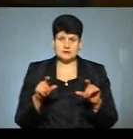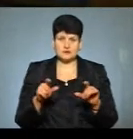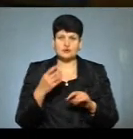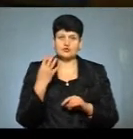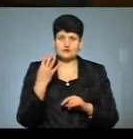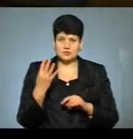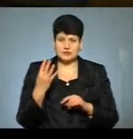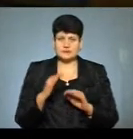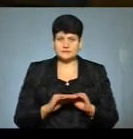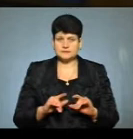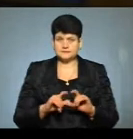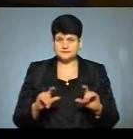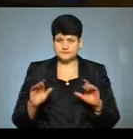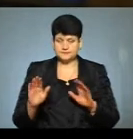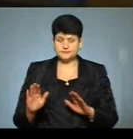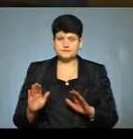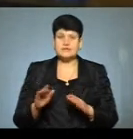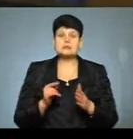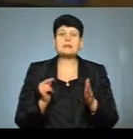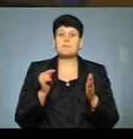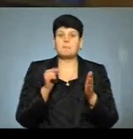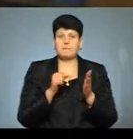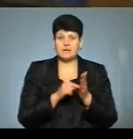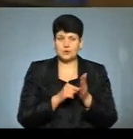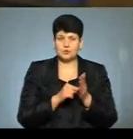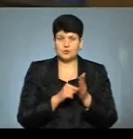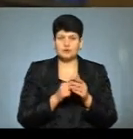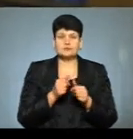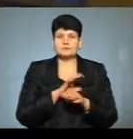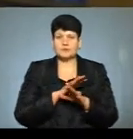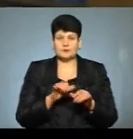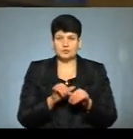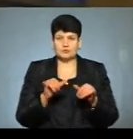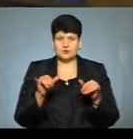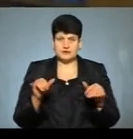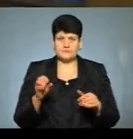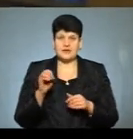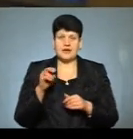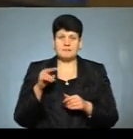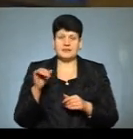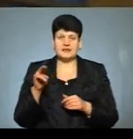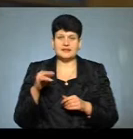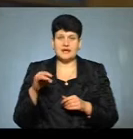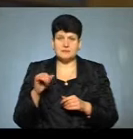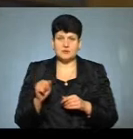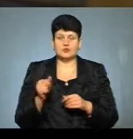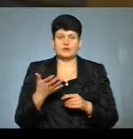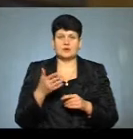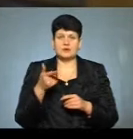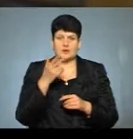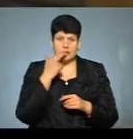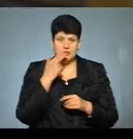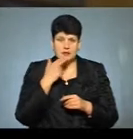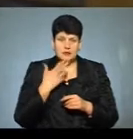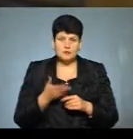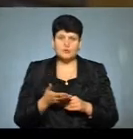4 дошкільних заклади з метою попередження поширення епідемії гострого респіраторного захворювання, грипу,